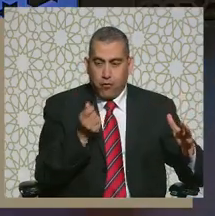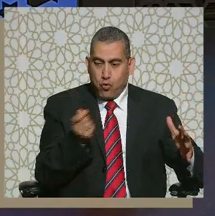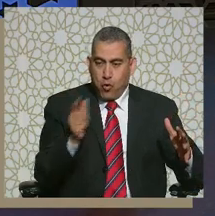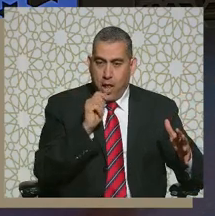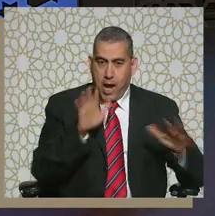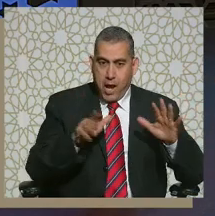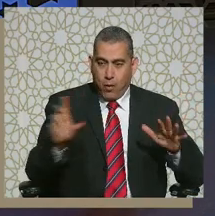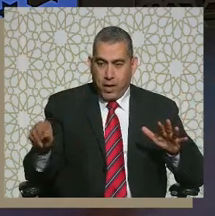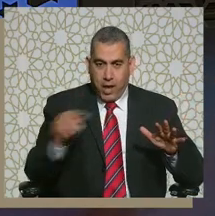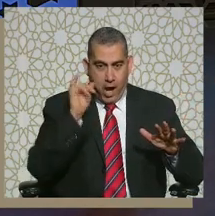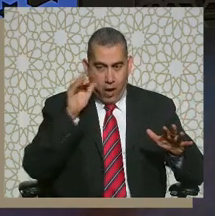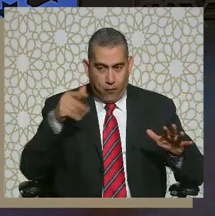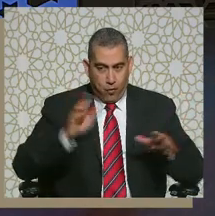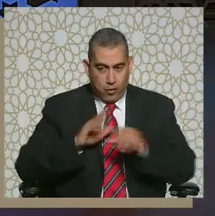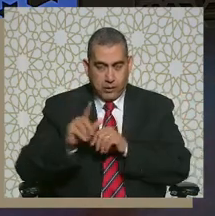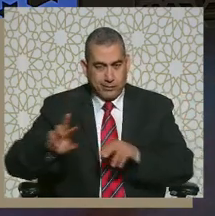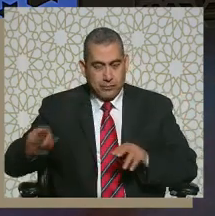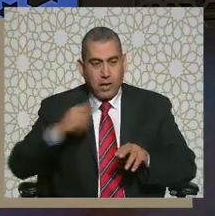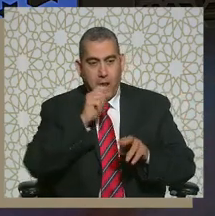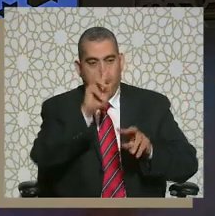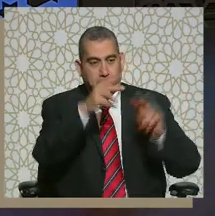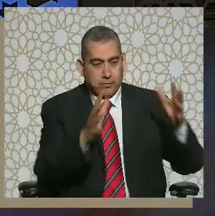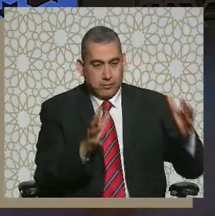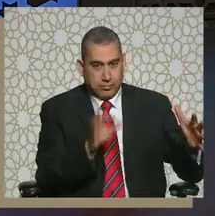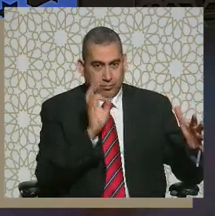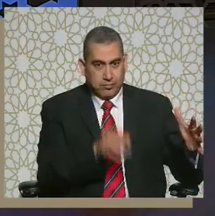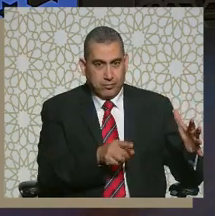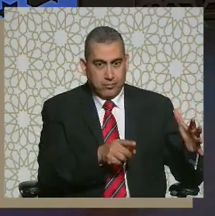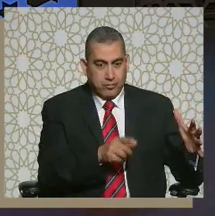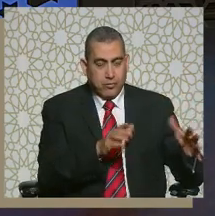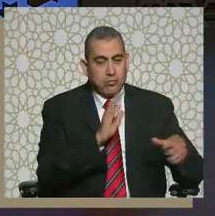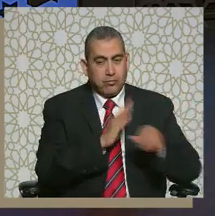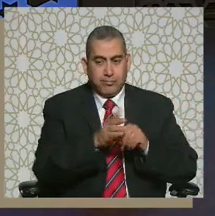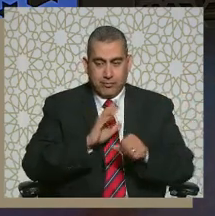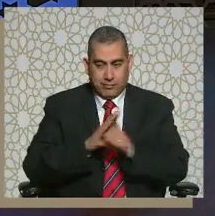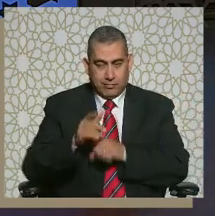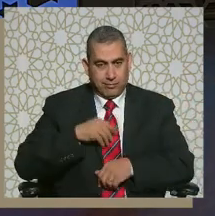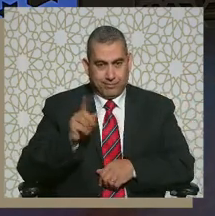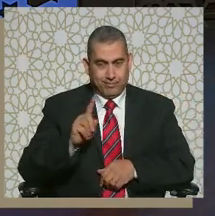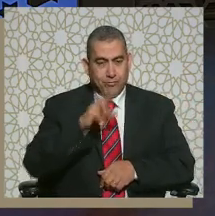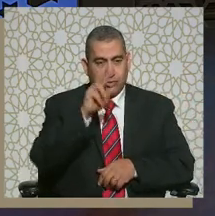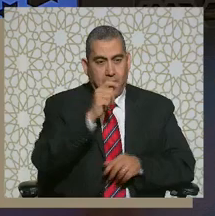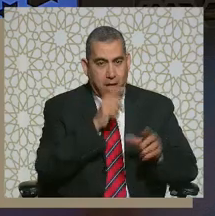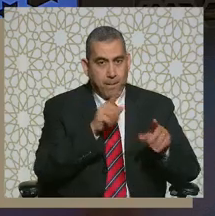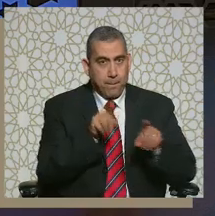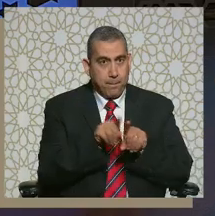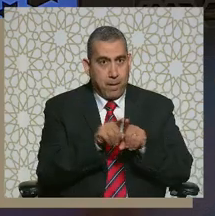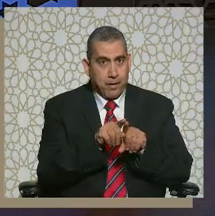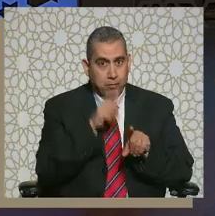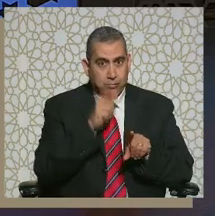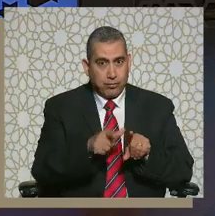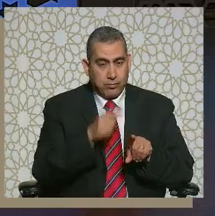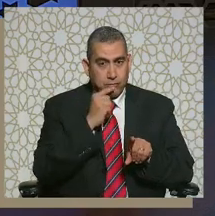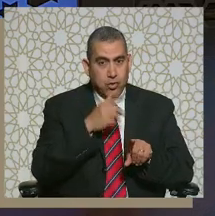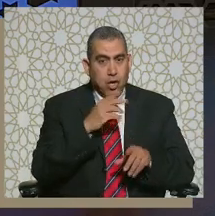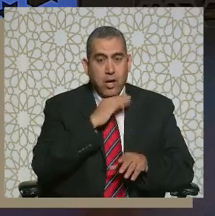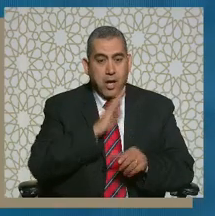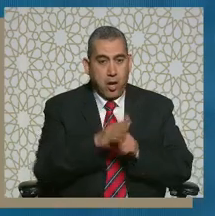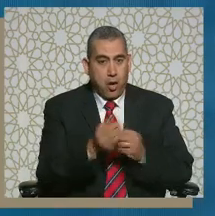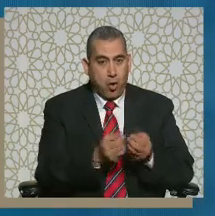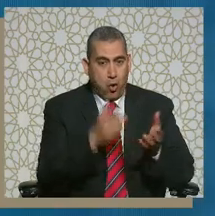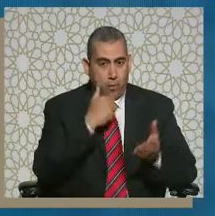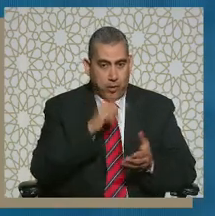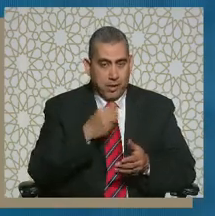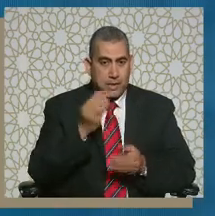الكيلووات اللي موجوده في الخروف وما دبحت هل ده معنى كده ان انا هتبقى دي اضحيه